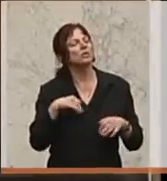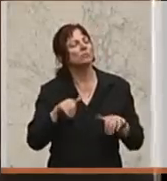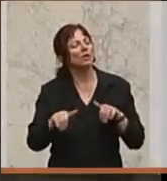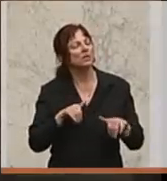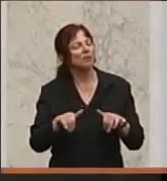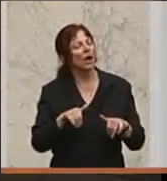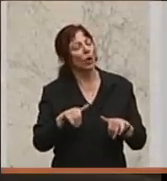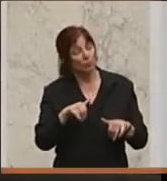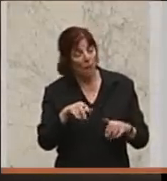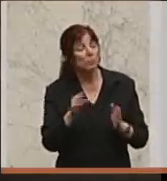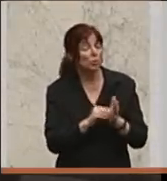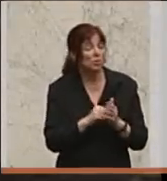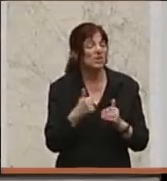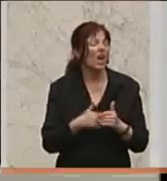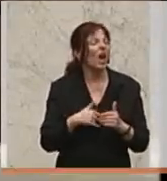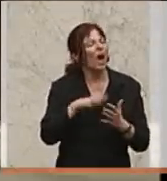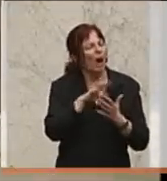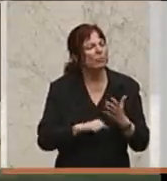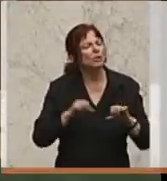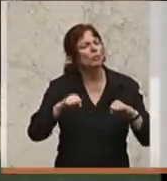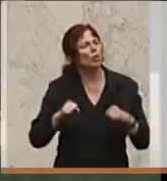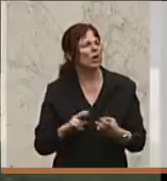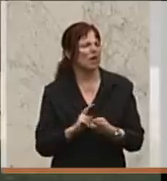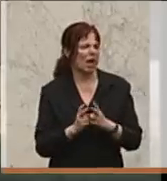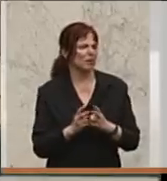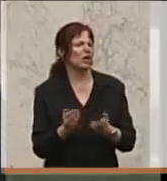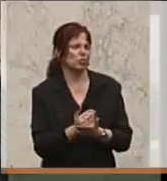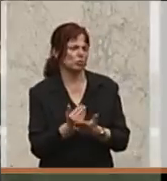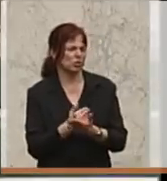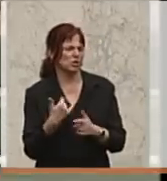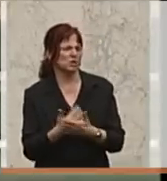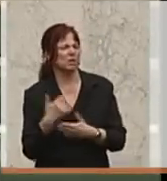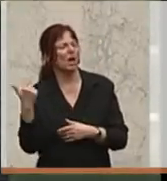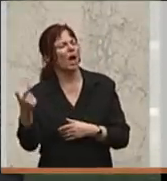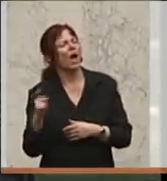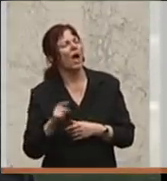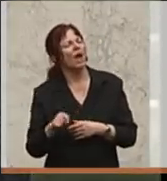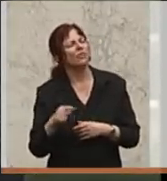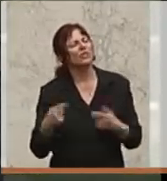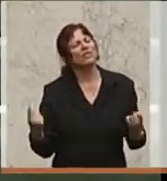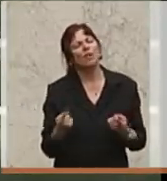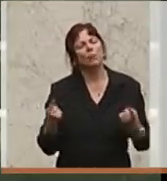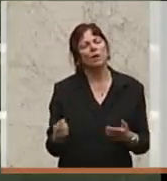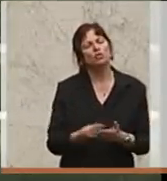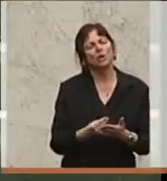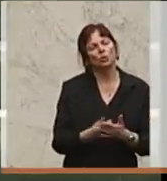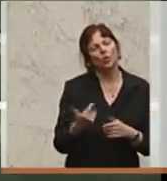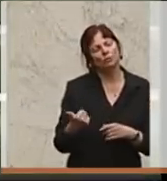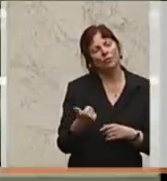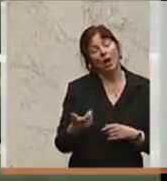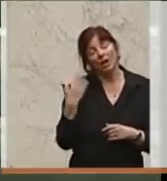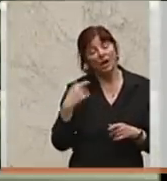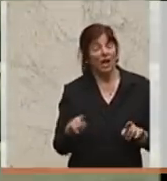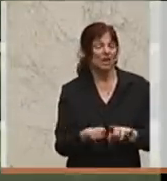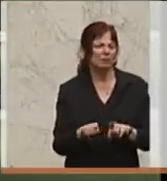Rabattmöglichkeiten zu nutzen. Die Werbeeinschaltungen in den zuerstens genannten Medien erfolgen zu den bestmöglichen Konditionen. Das Bundesministerium für Finanzen ist